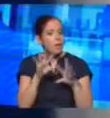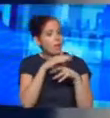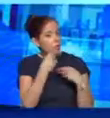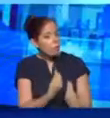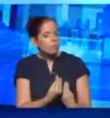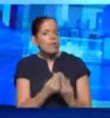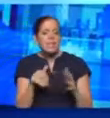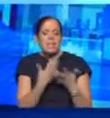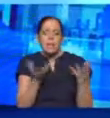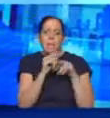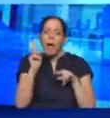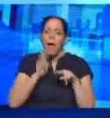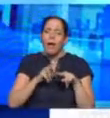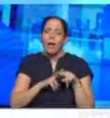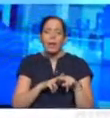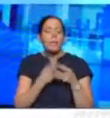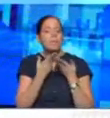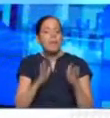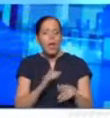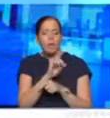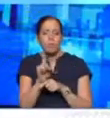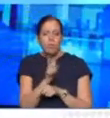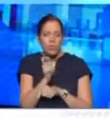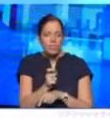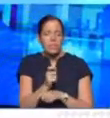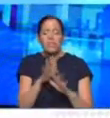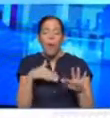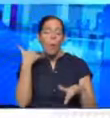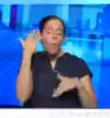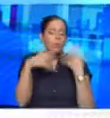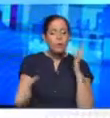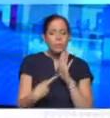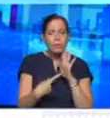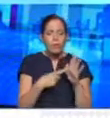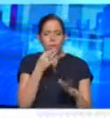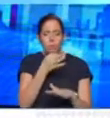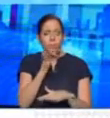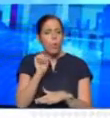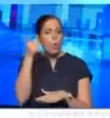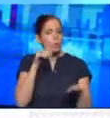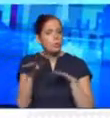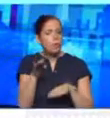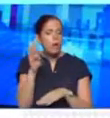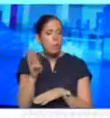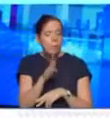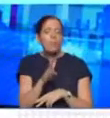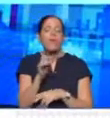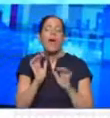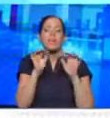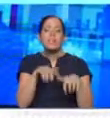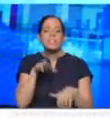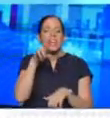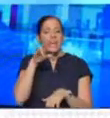יממה לאחר פתיחת מושב החורף של הכנסת וארוחות סוערות בעקבות נאומיהם של ראש הממשלה נתניהו והנשיא